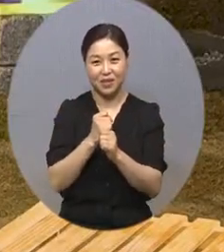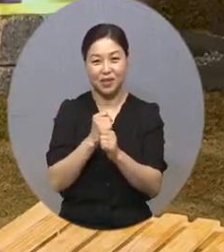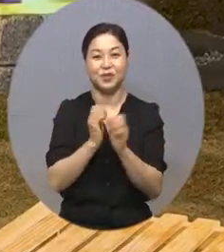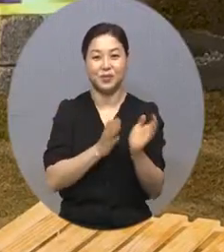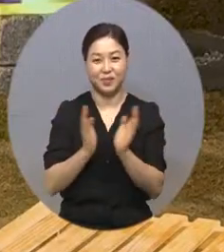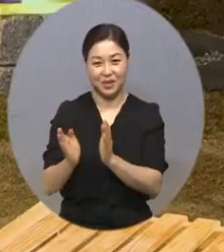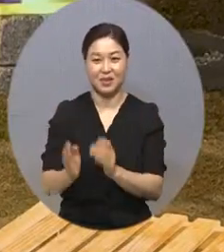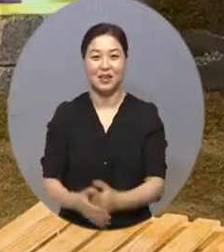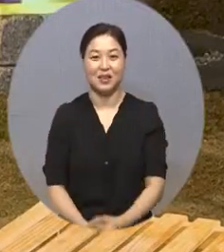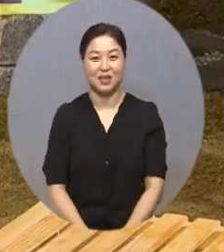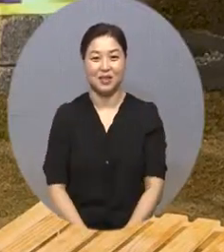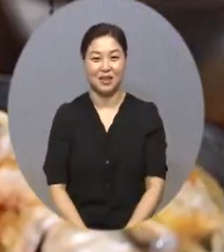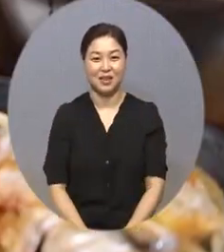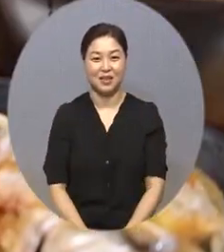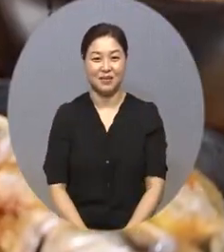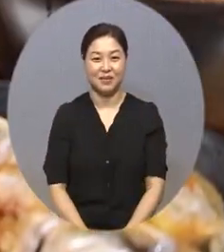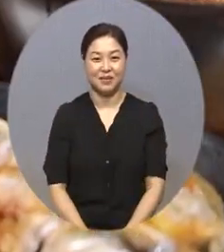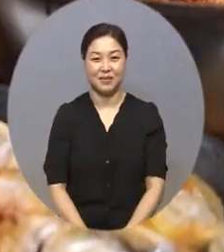해봤는데요